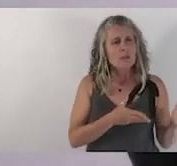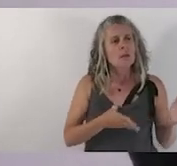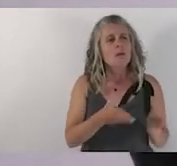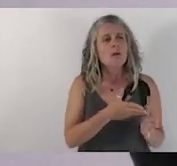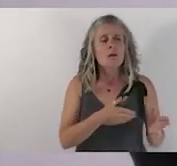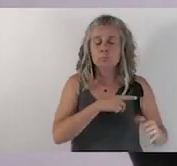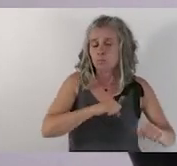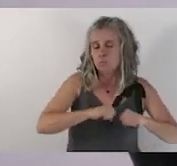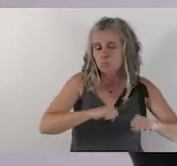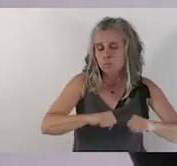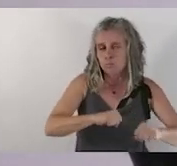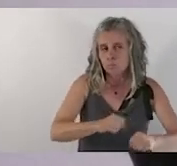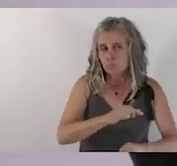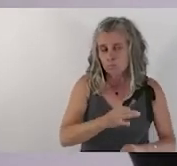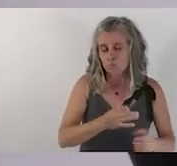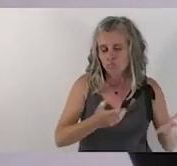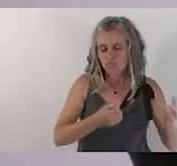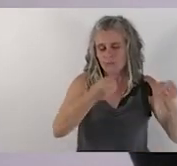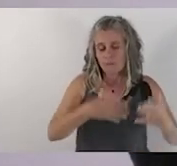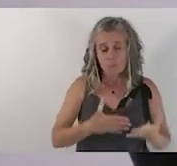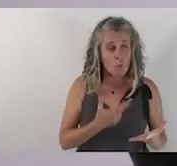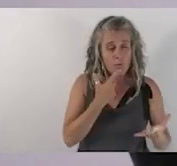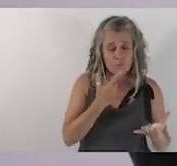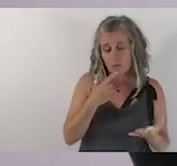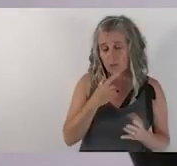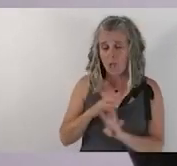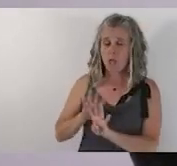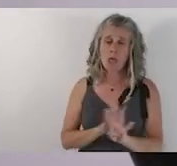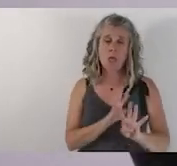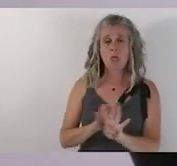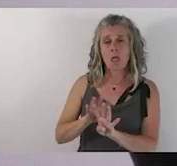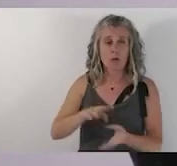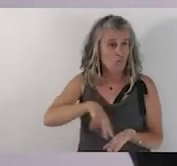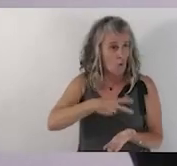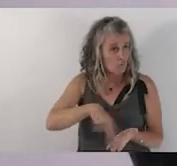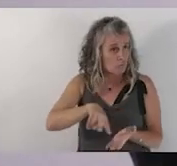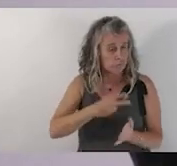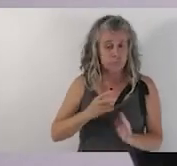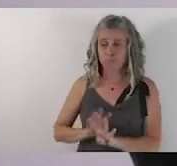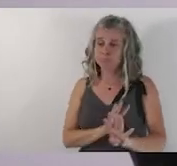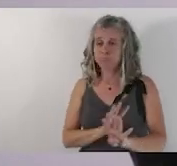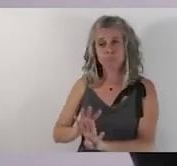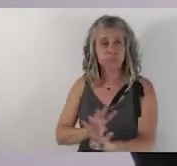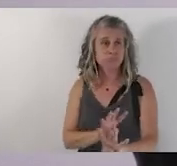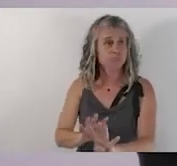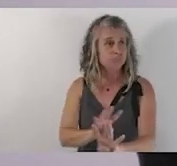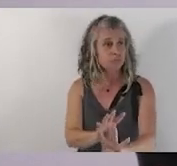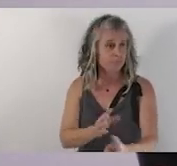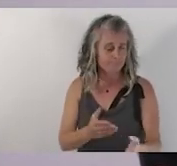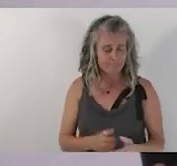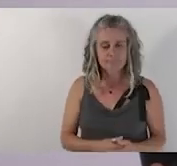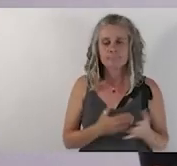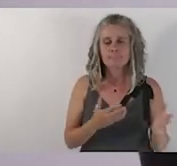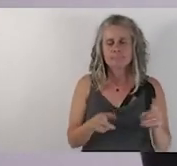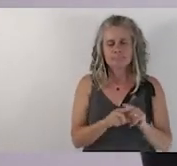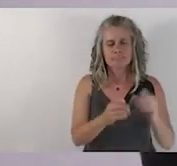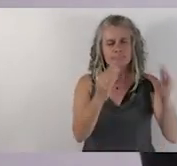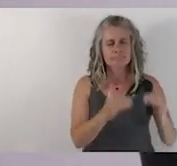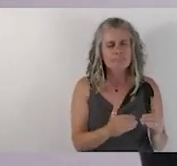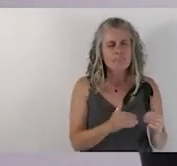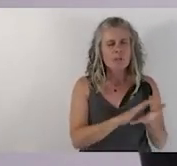question. Donc ça sera une déambulation dansée. Ensuite, une association qui s'appelle Sozinzo, qui va faire